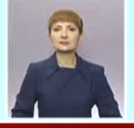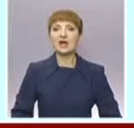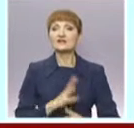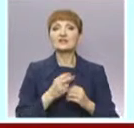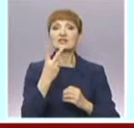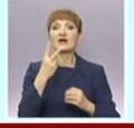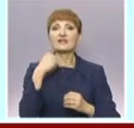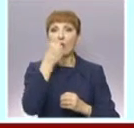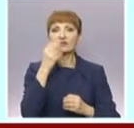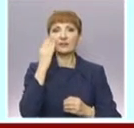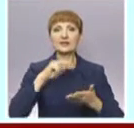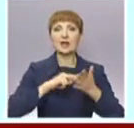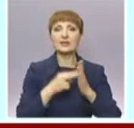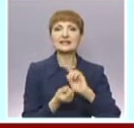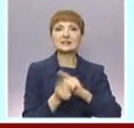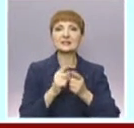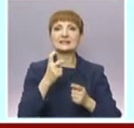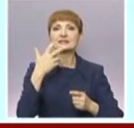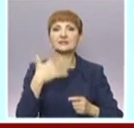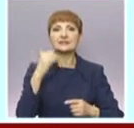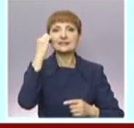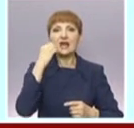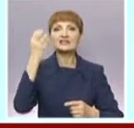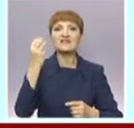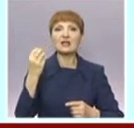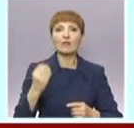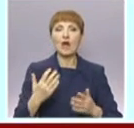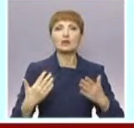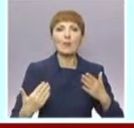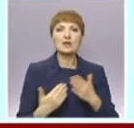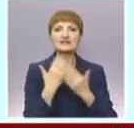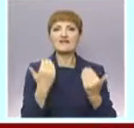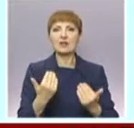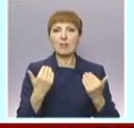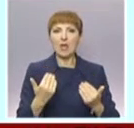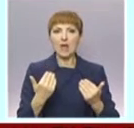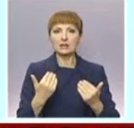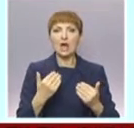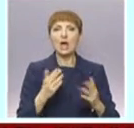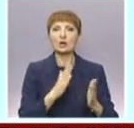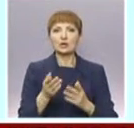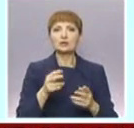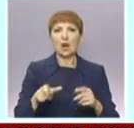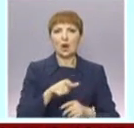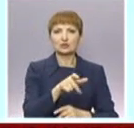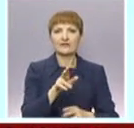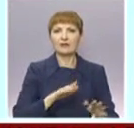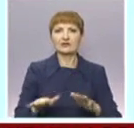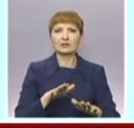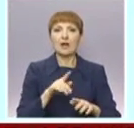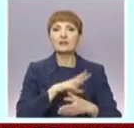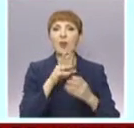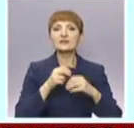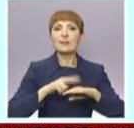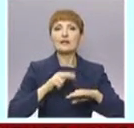всего за два года в алматы намеренной заменить 350 старых светофоров на более современные устройства регулирования дорожного движения таким